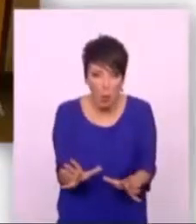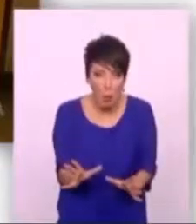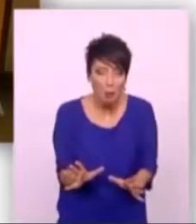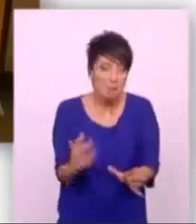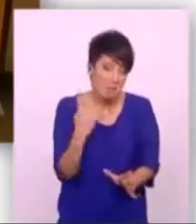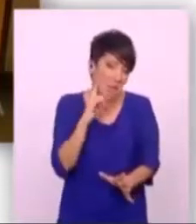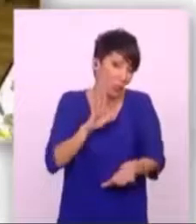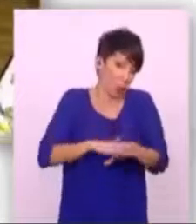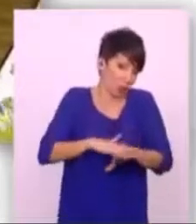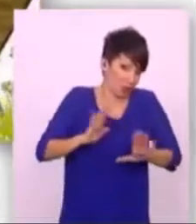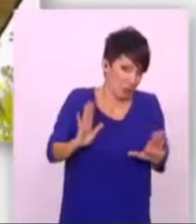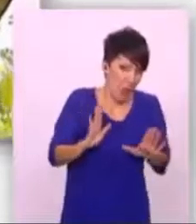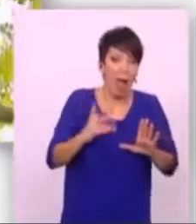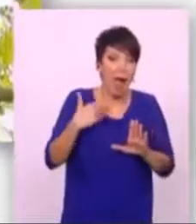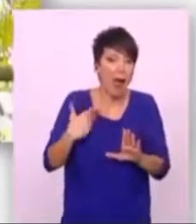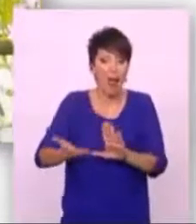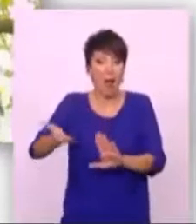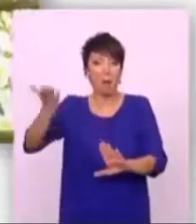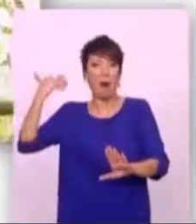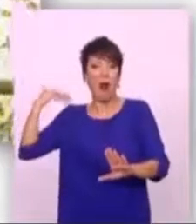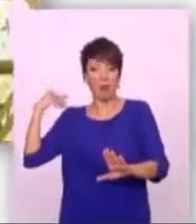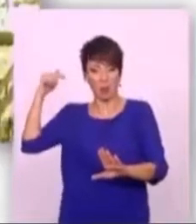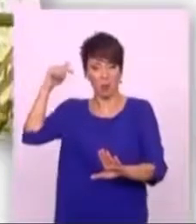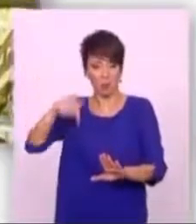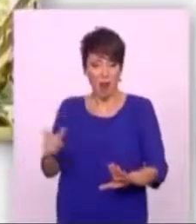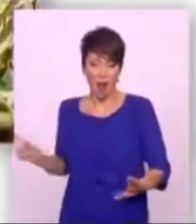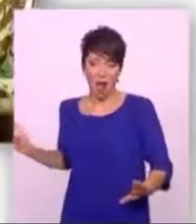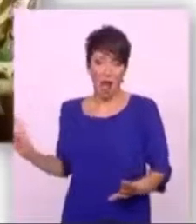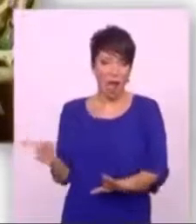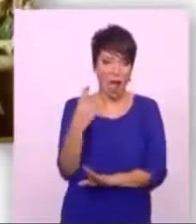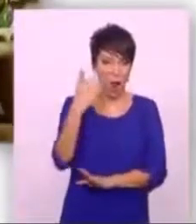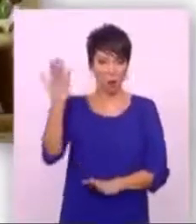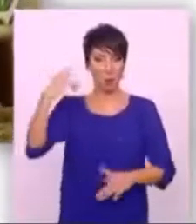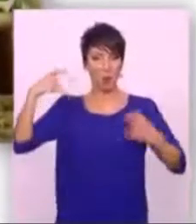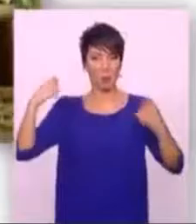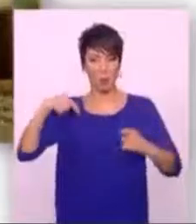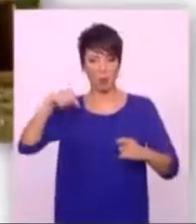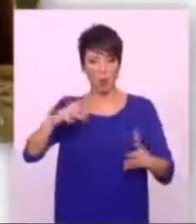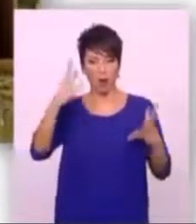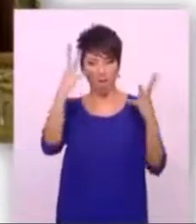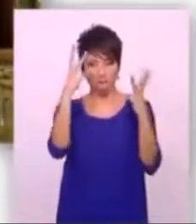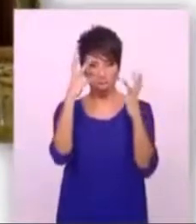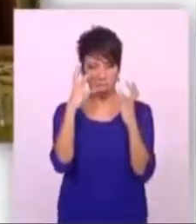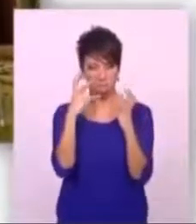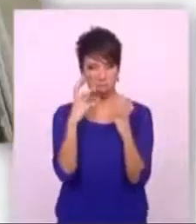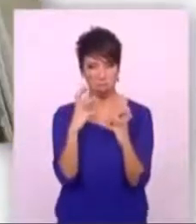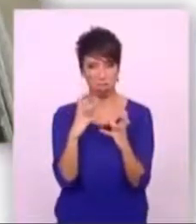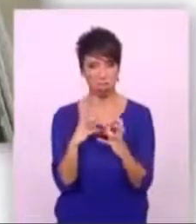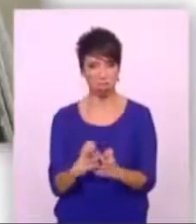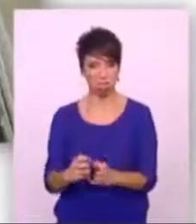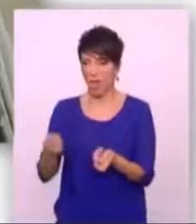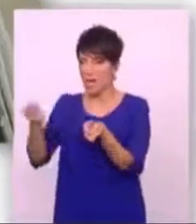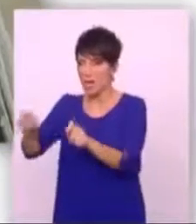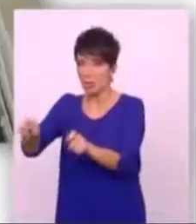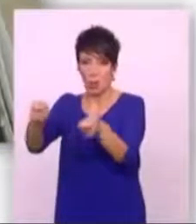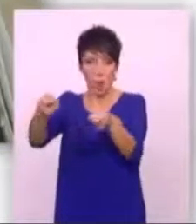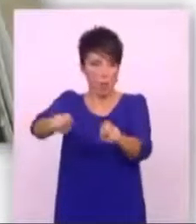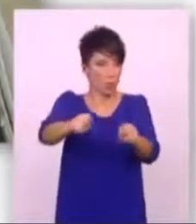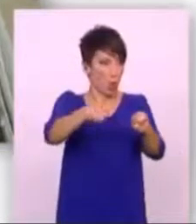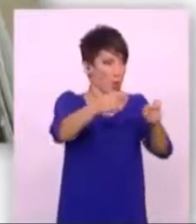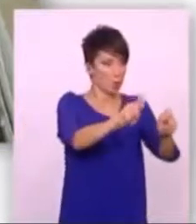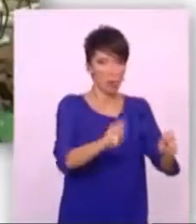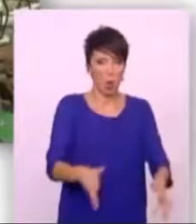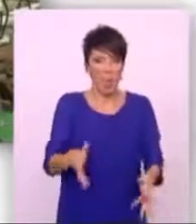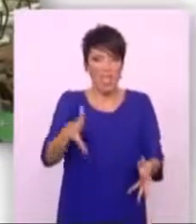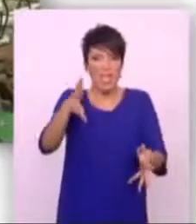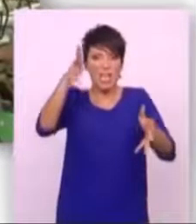και παρεξηγήσεις, ήταν με την σύμβαση εργασίας που αφορούσε όλους τους εργαζομένους εδώ. Και ποτέ μου δεν